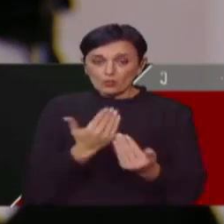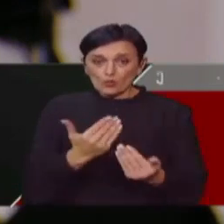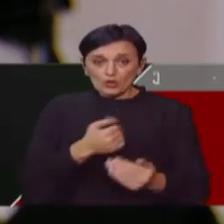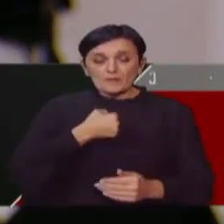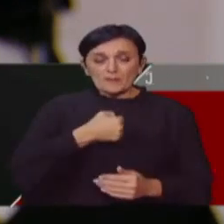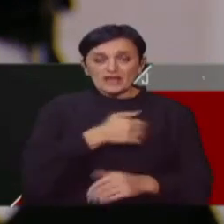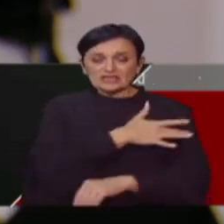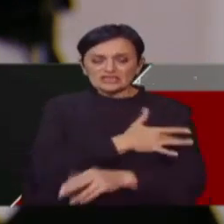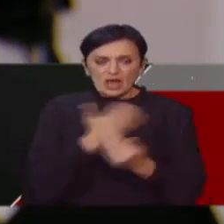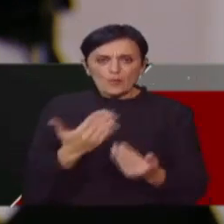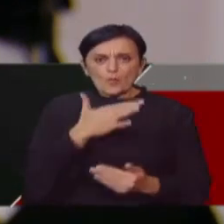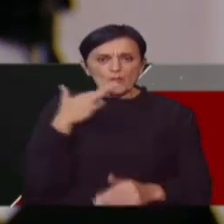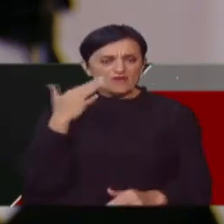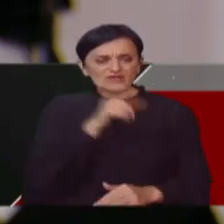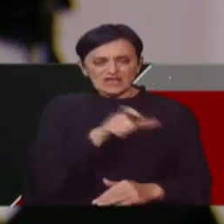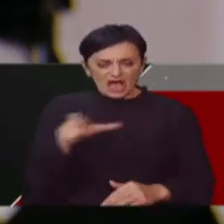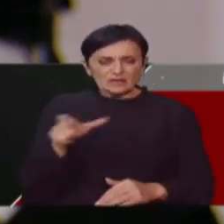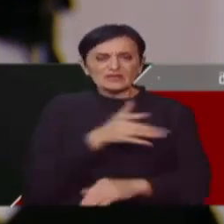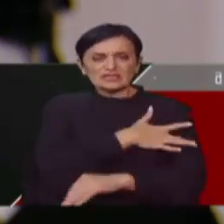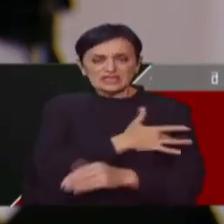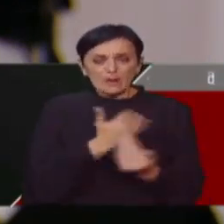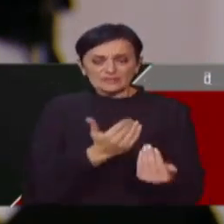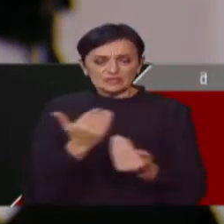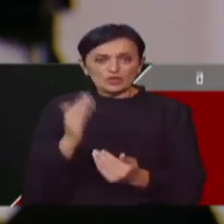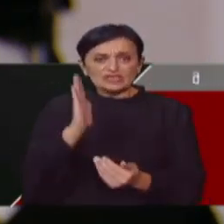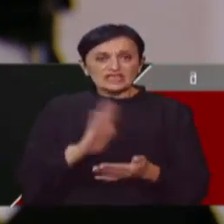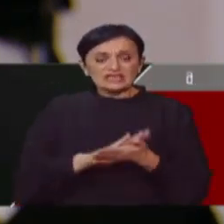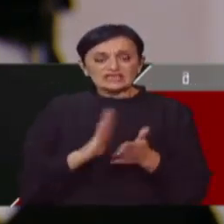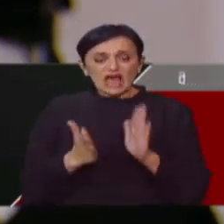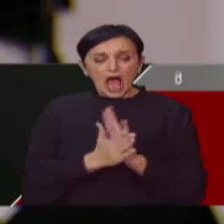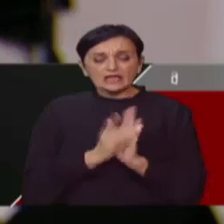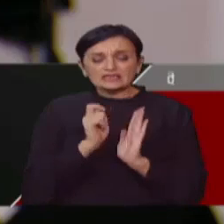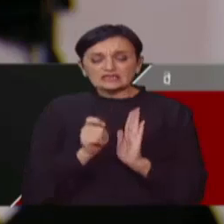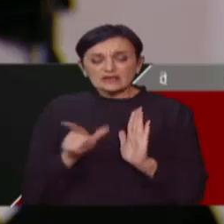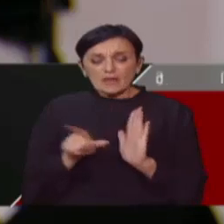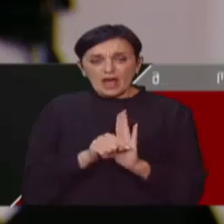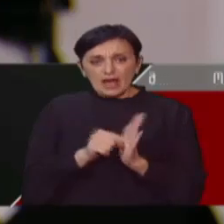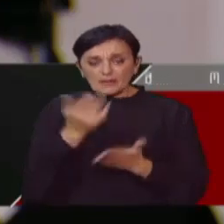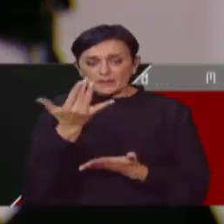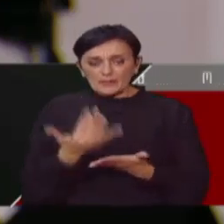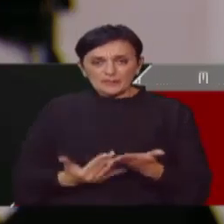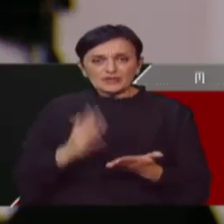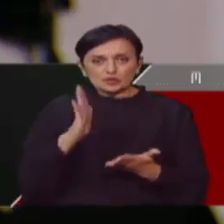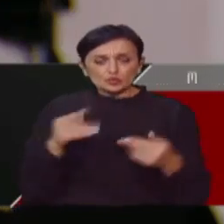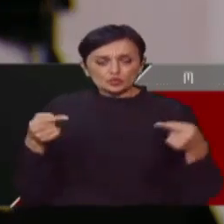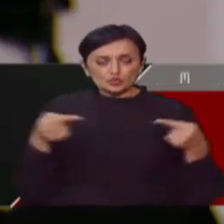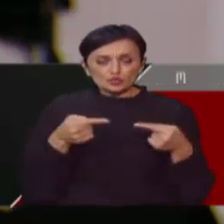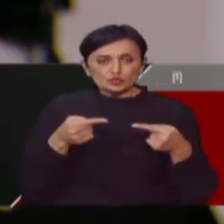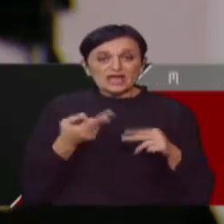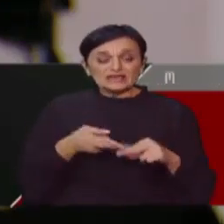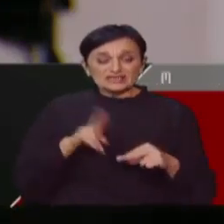მედიის დამსახურებით, ძალიან ბევრი ადამიანის დამსახურებით და ეს იქნება დათქმებით. დათქმები იქნება ზუსტად